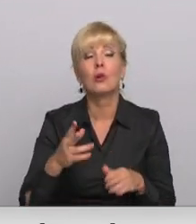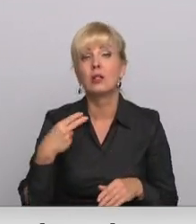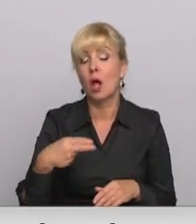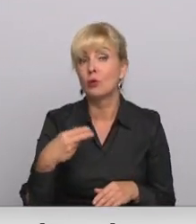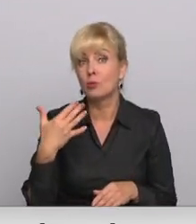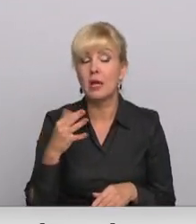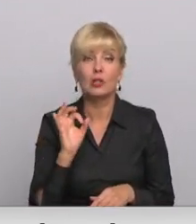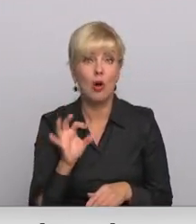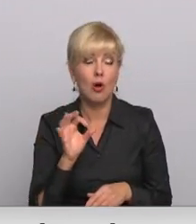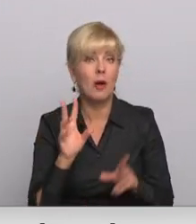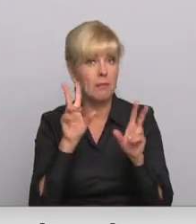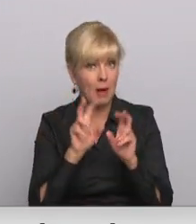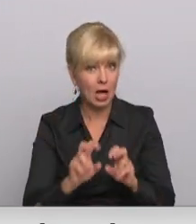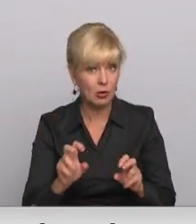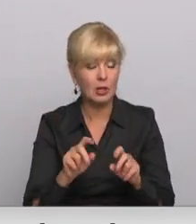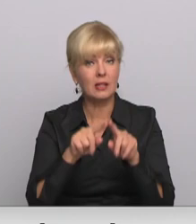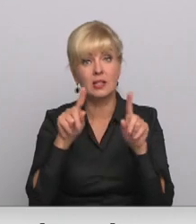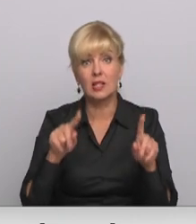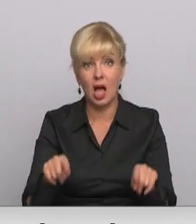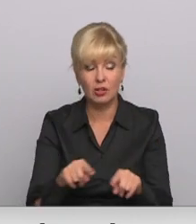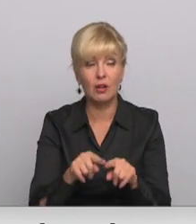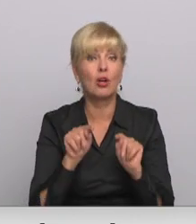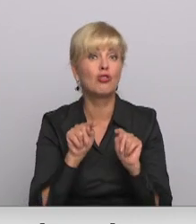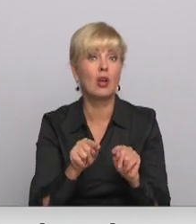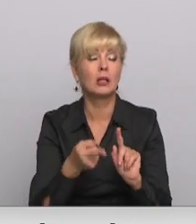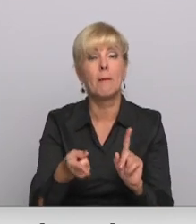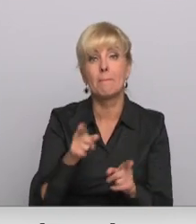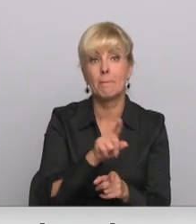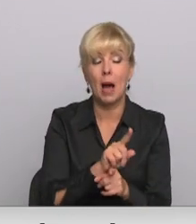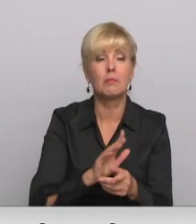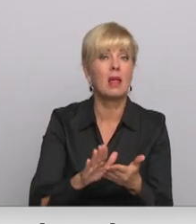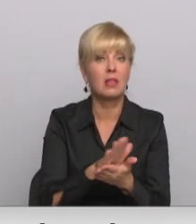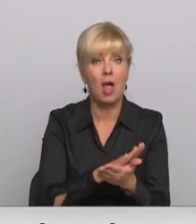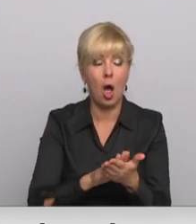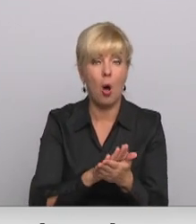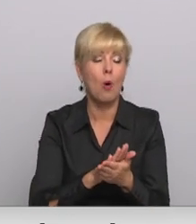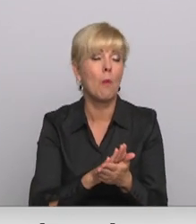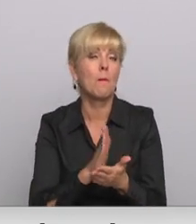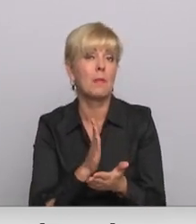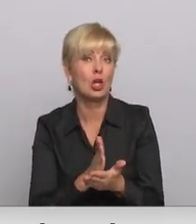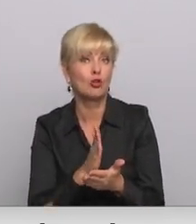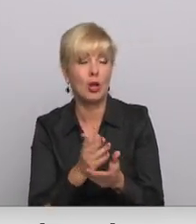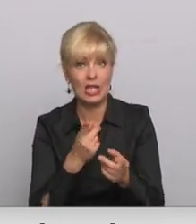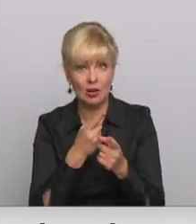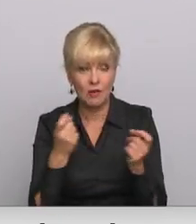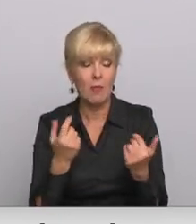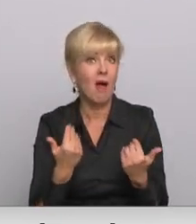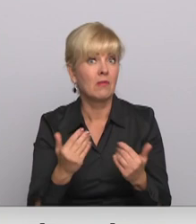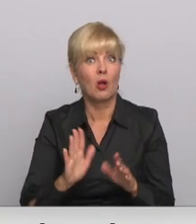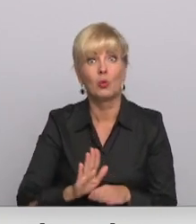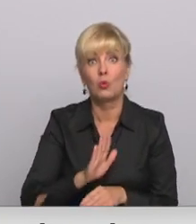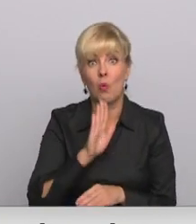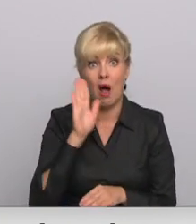25. oktobra pārbaudīt certifikātus un par šādām pārmaiņām neesot bijuši informēti. Teiksim, arī šorīt